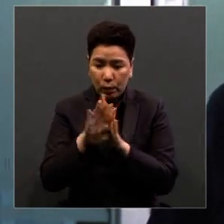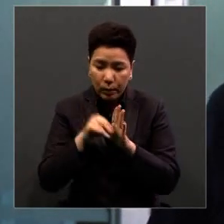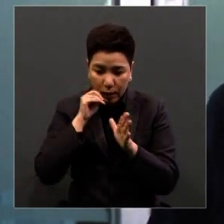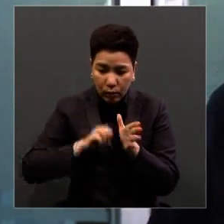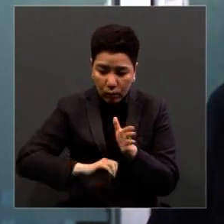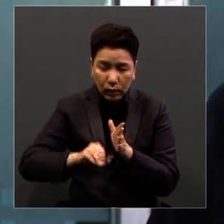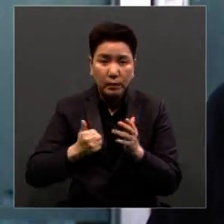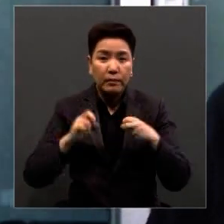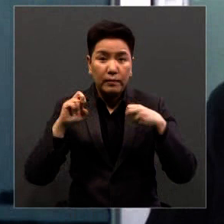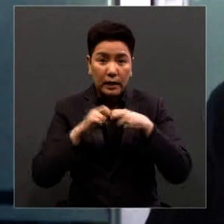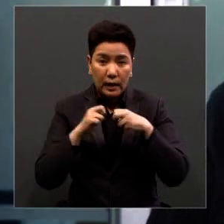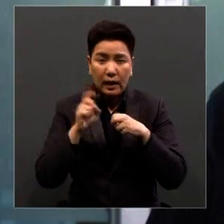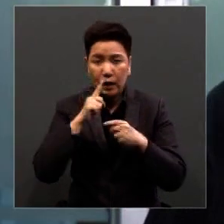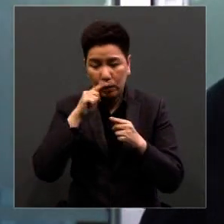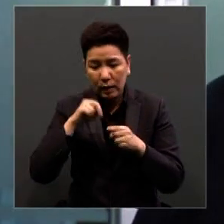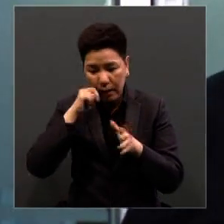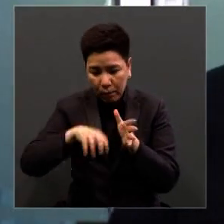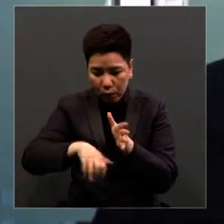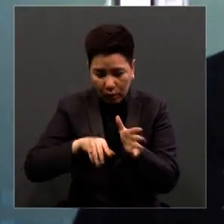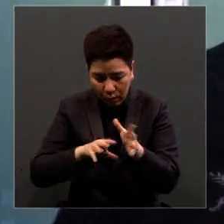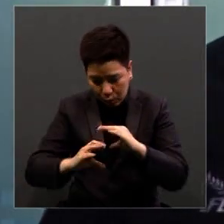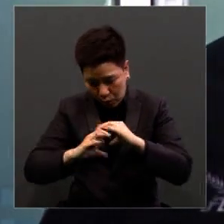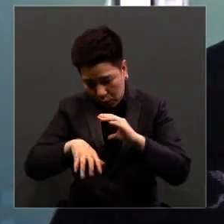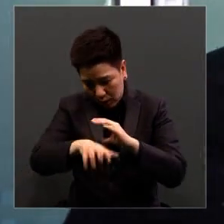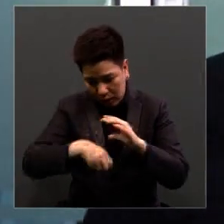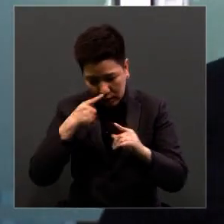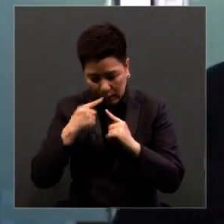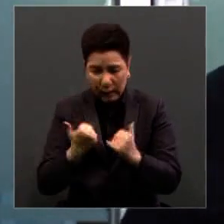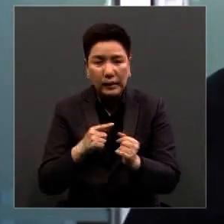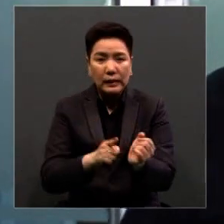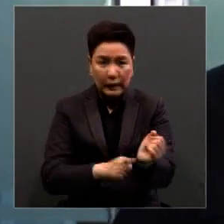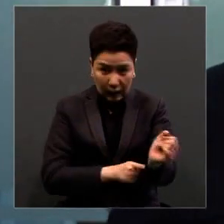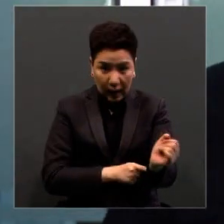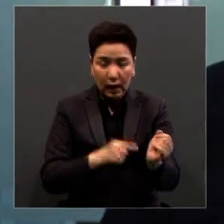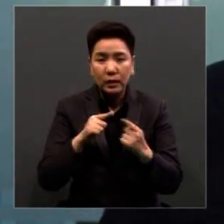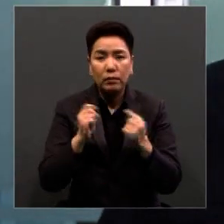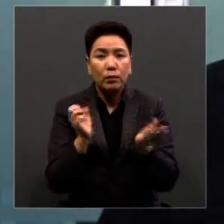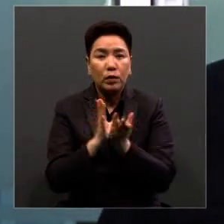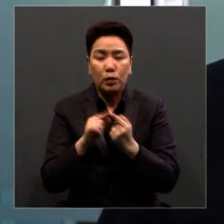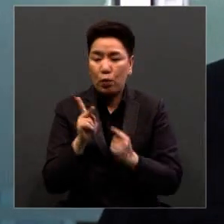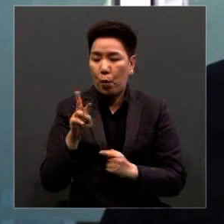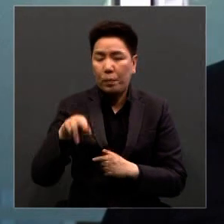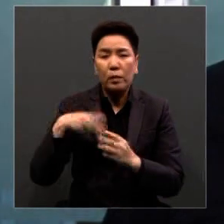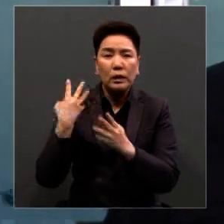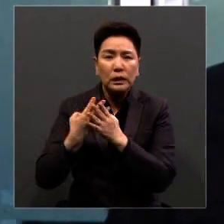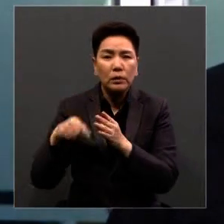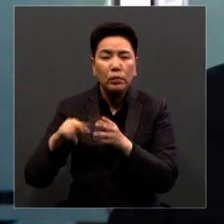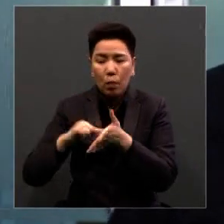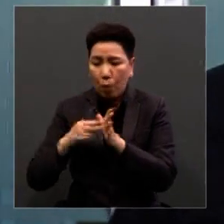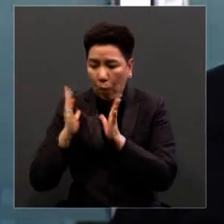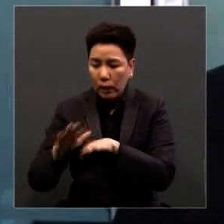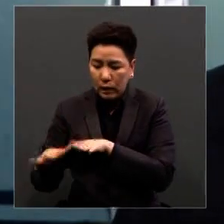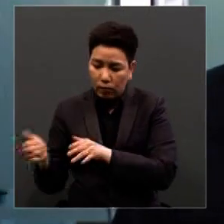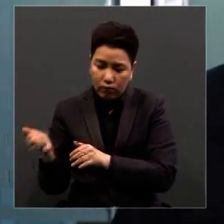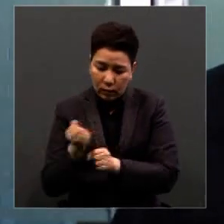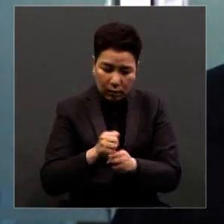น้ำปัญหานี่คือการขุดลอกท่อตอนนี้ก็มีความล่าช้าอยู่เนื่องจากว่าทางกรมราชทัณฑ์เองอาจจะมีปัญหาในการเรื่องเตรียม